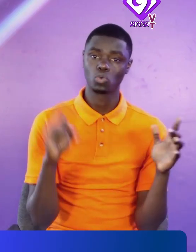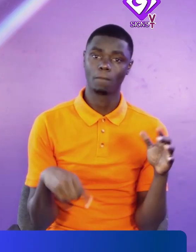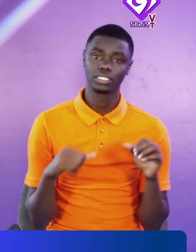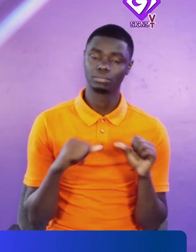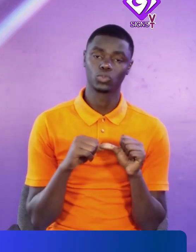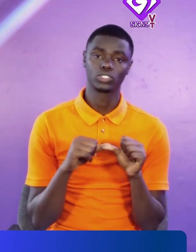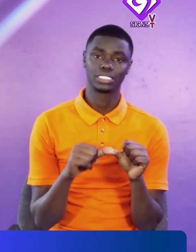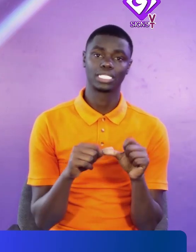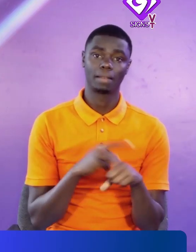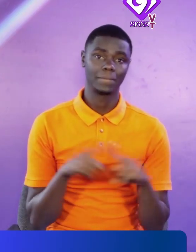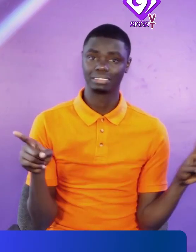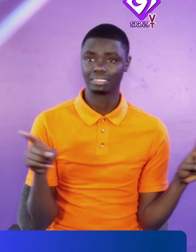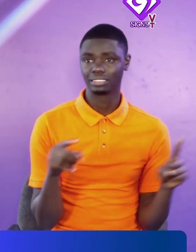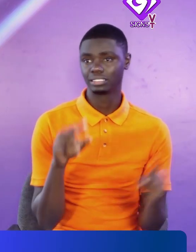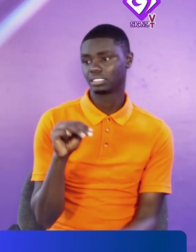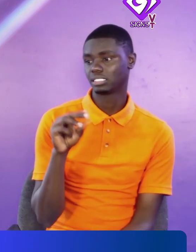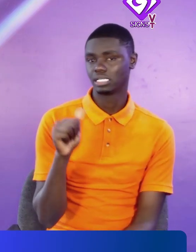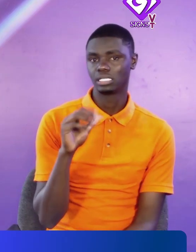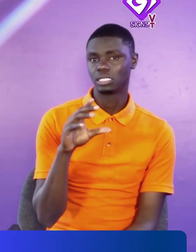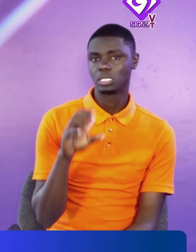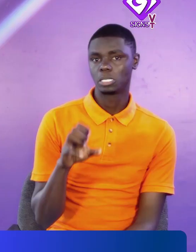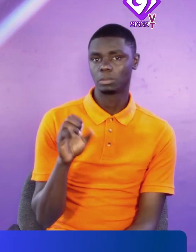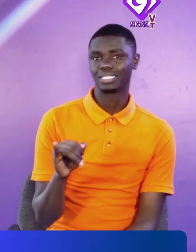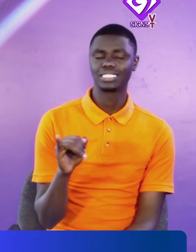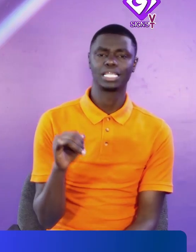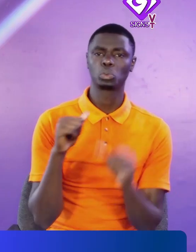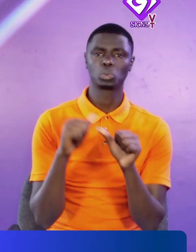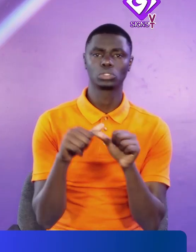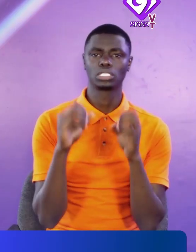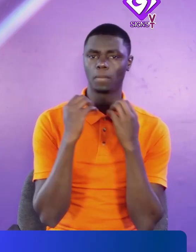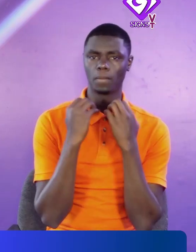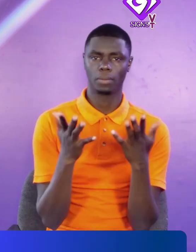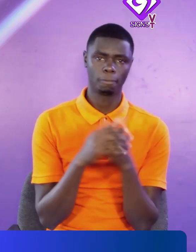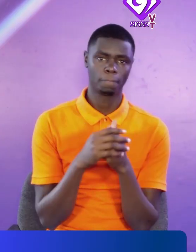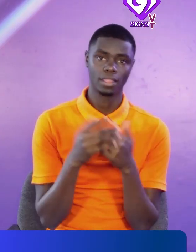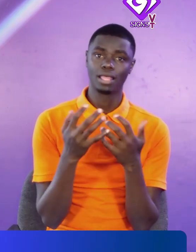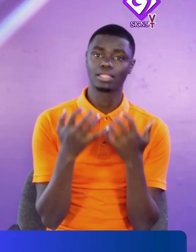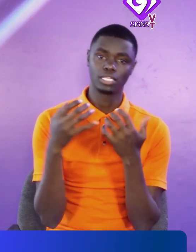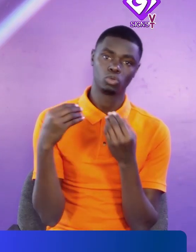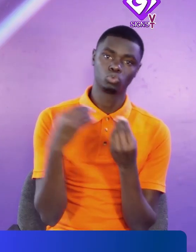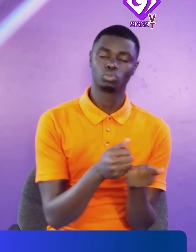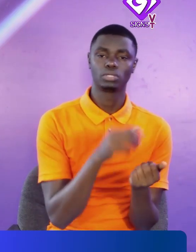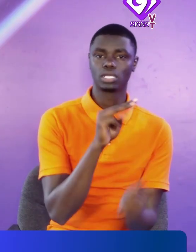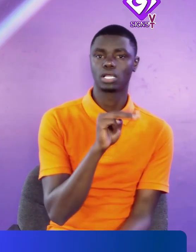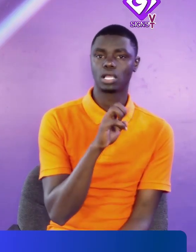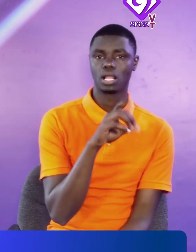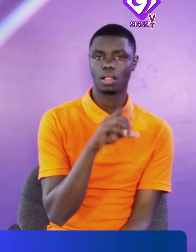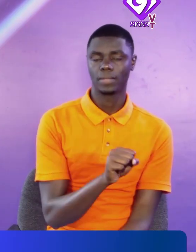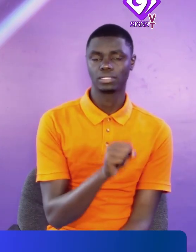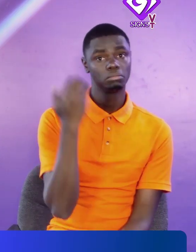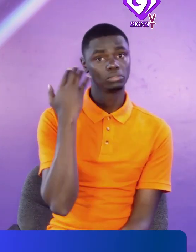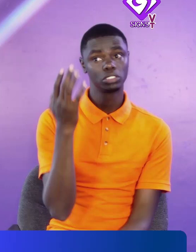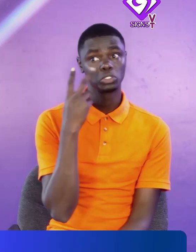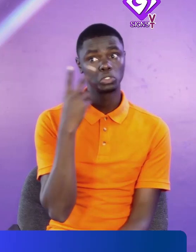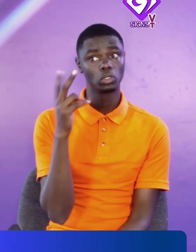Lakini Marseille wamekuwa inconsistent manze. Sasa wanastahili wapige Metz. Mase mimi sioni venye wanaweza shindwa kupiga